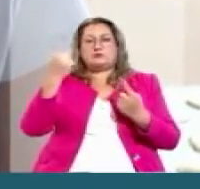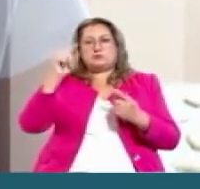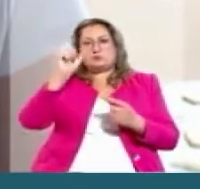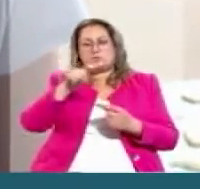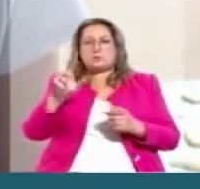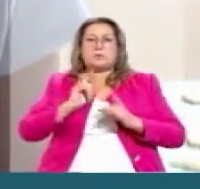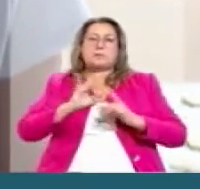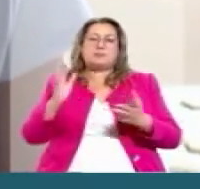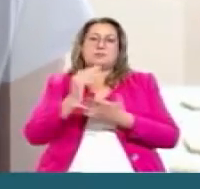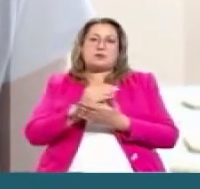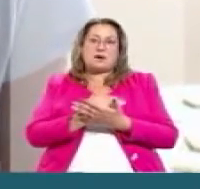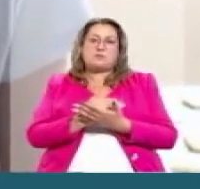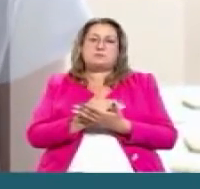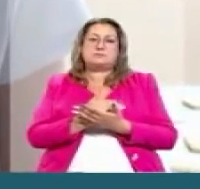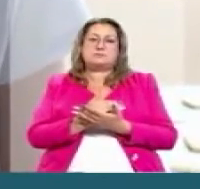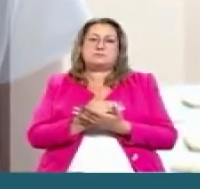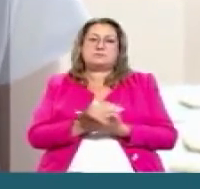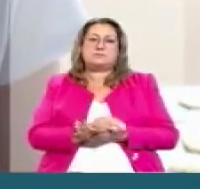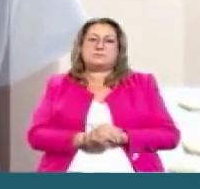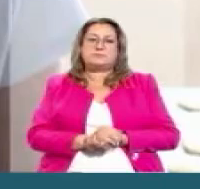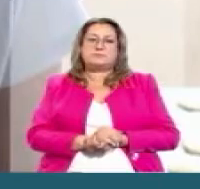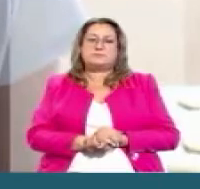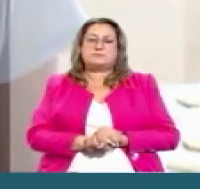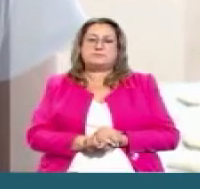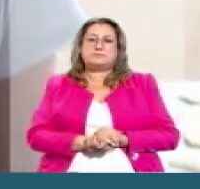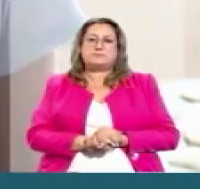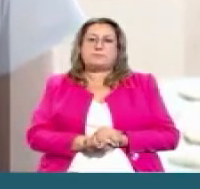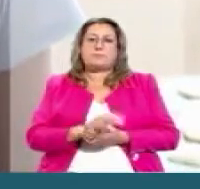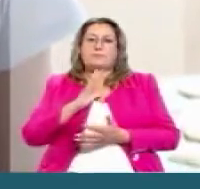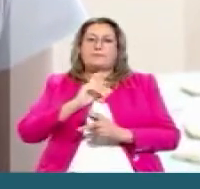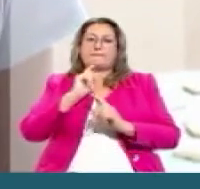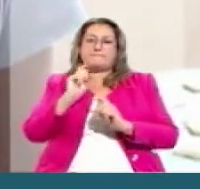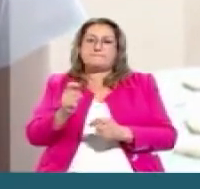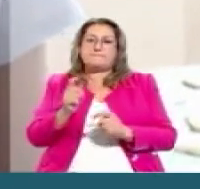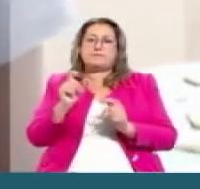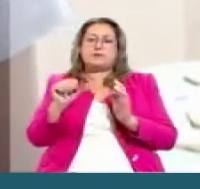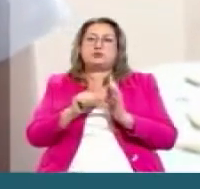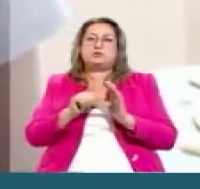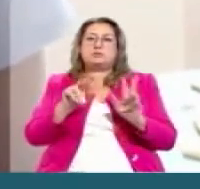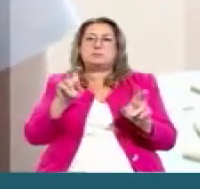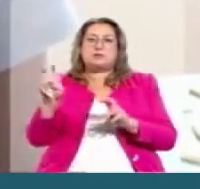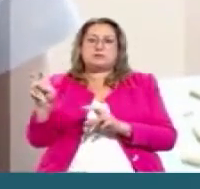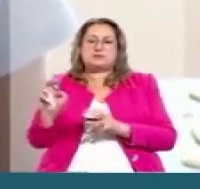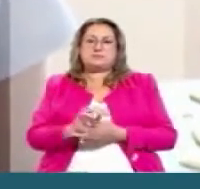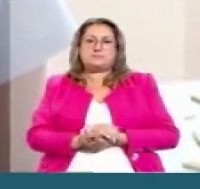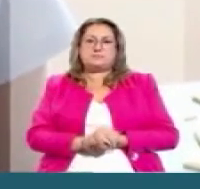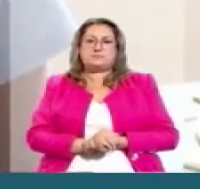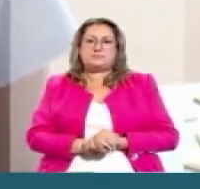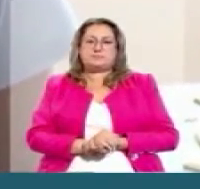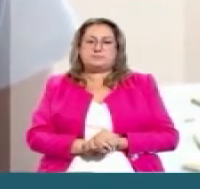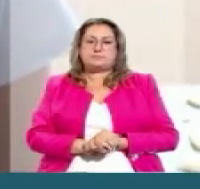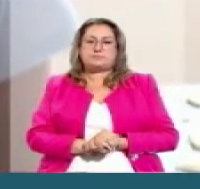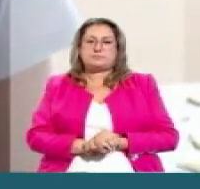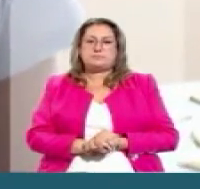алып тастап, жаңағы көшемізді сәндетіп кішкене әдемілеп қойдық. Осындай мерекелер бола берсін. Біз жалғыз біздің көшеде